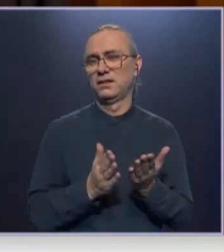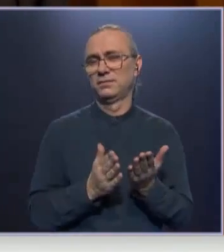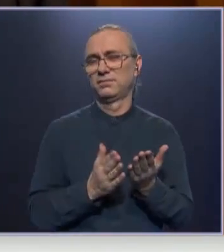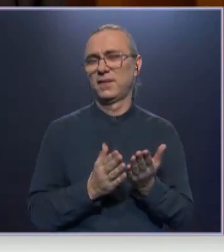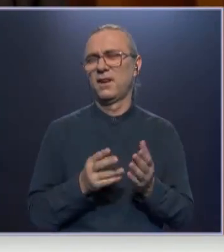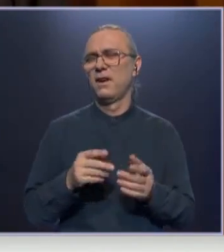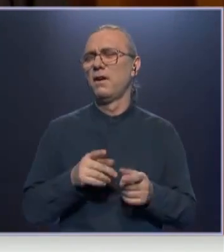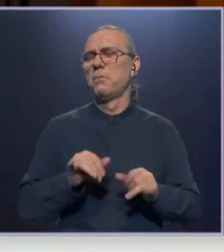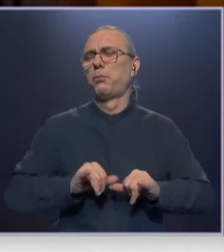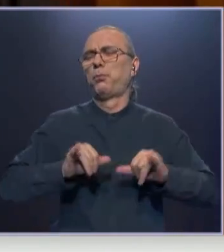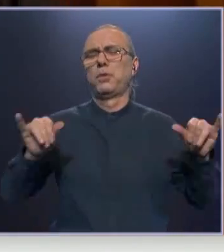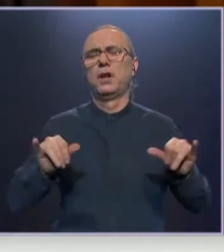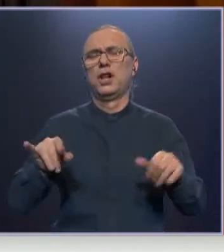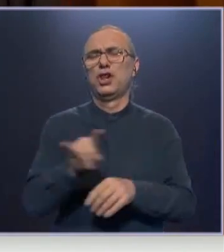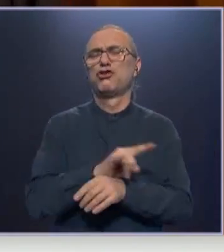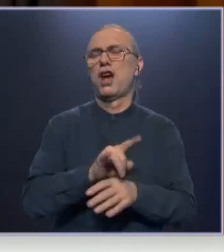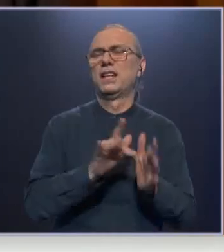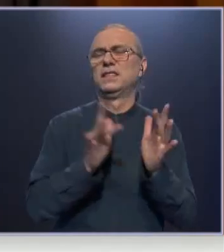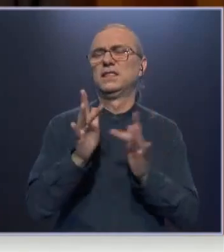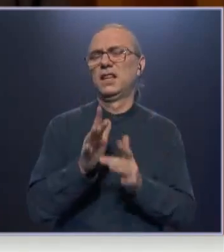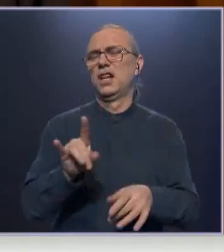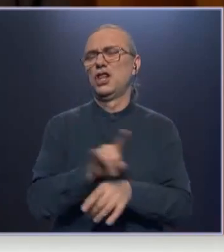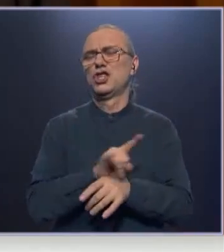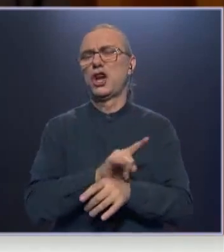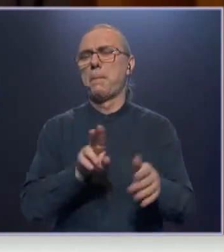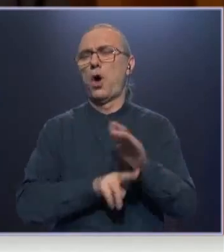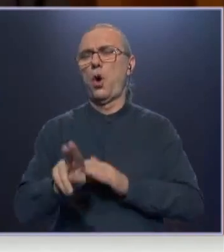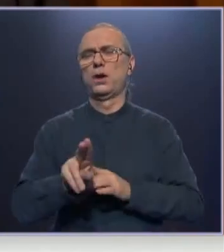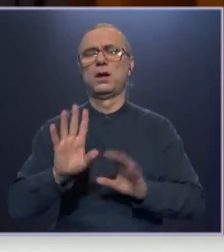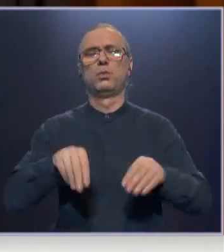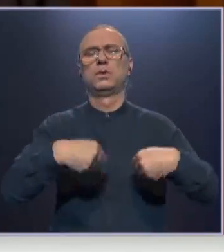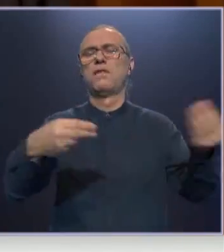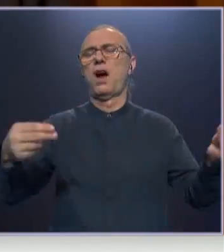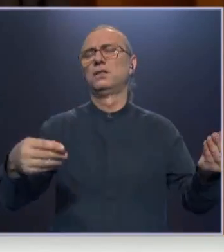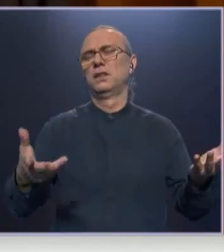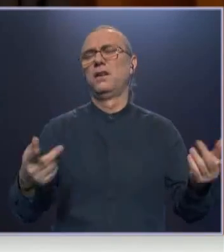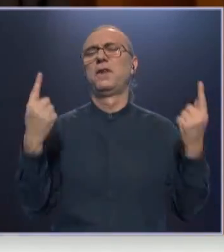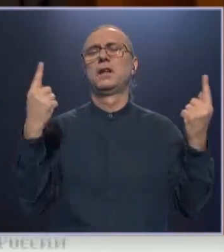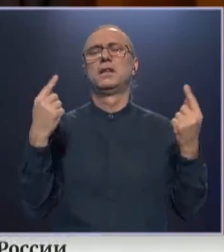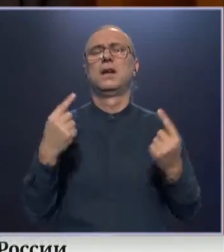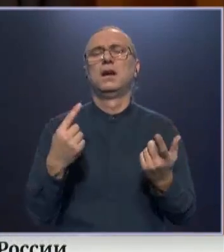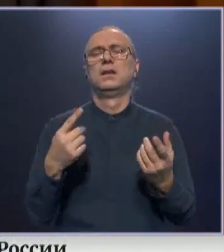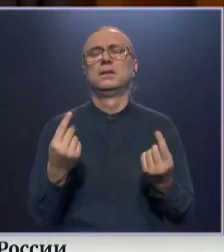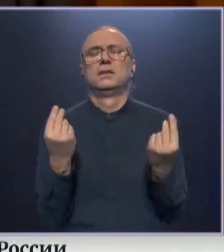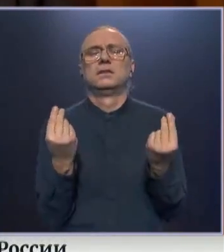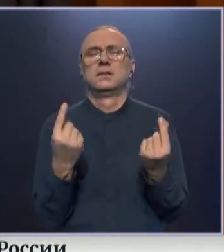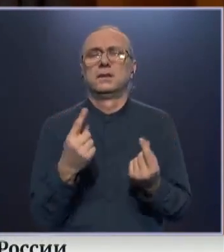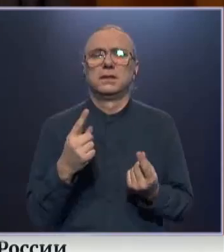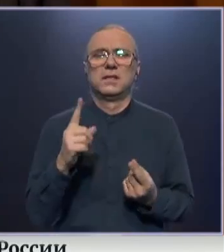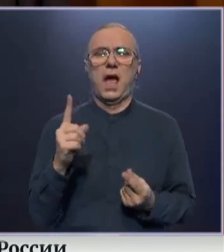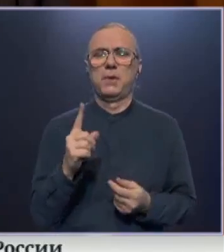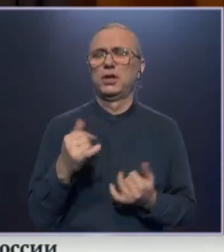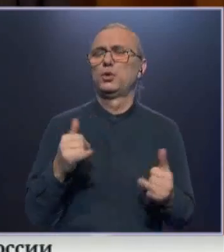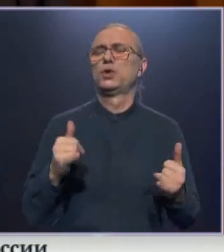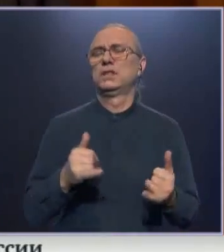и лжепророки, и дадут великие знамения и чудеса, чтобы прельстить, если возможно, и избранных».